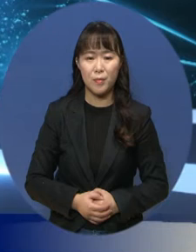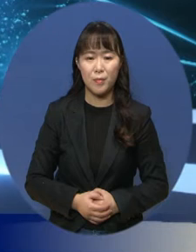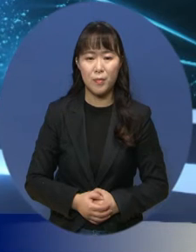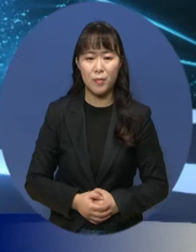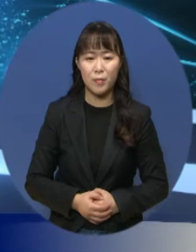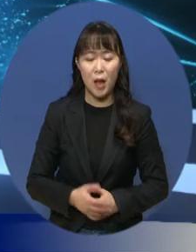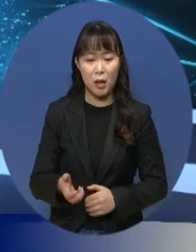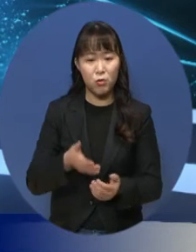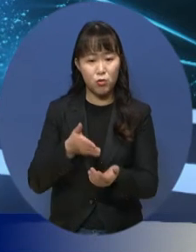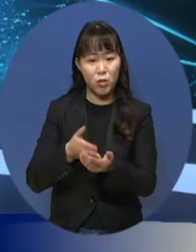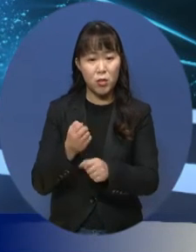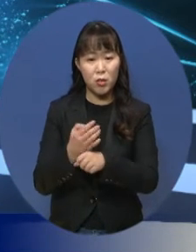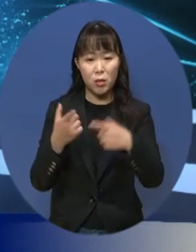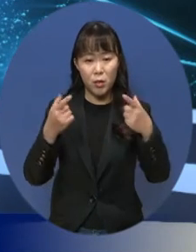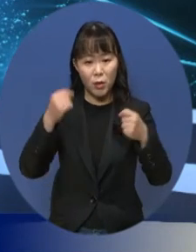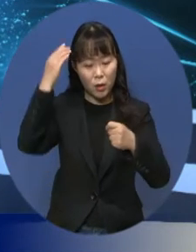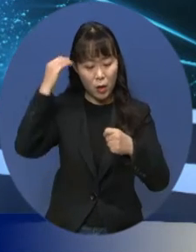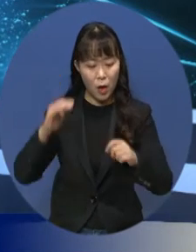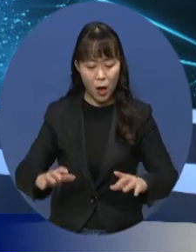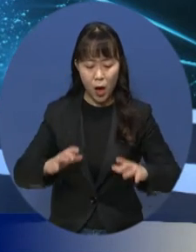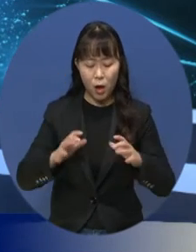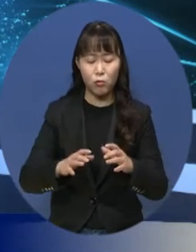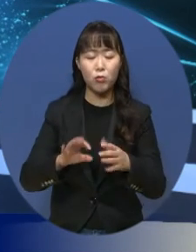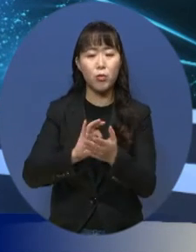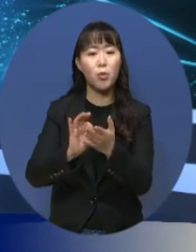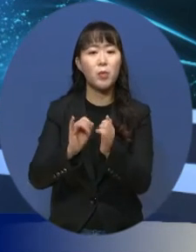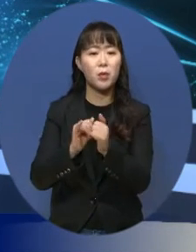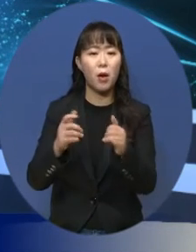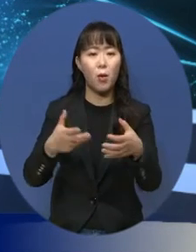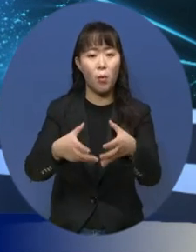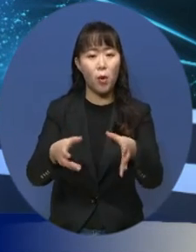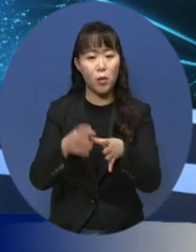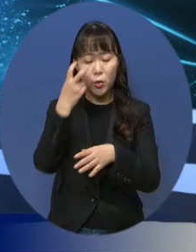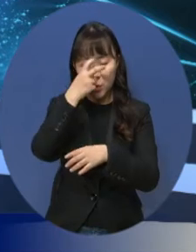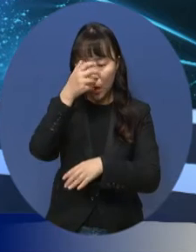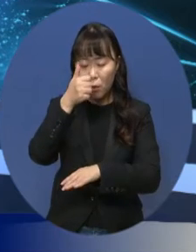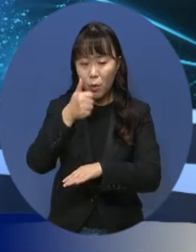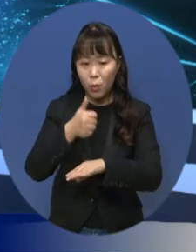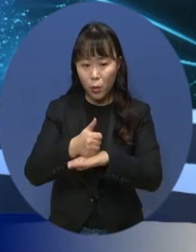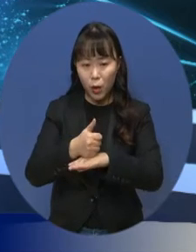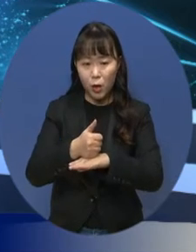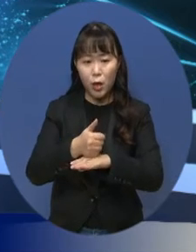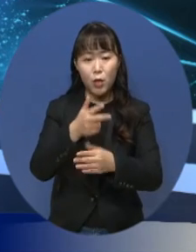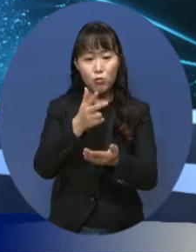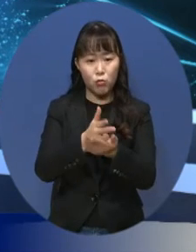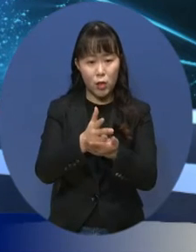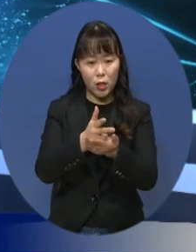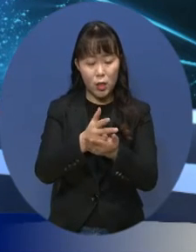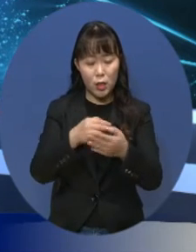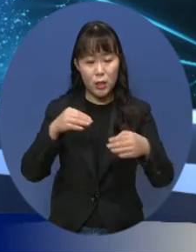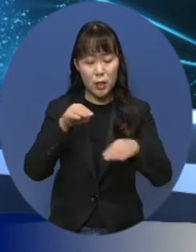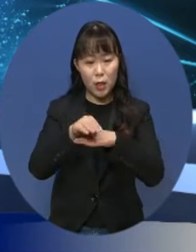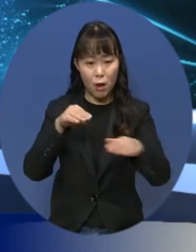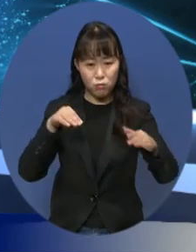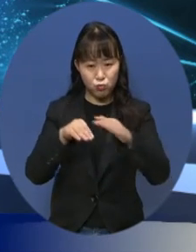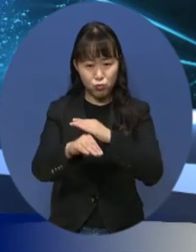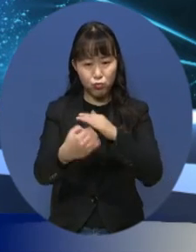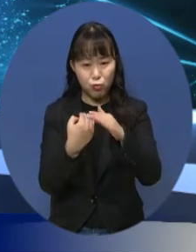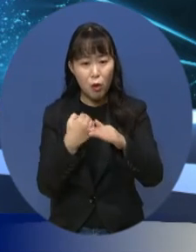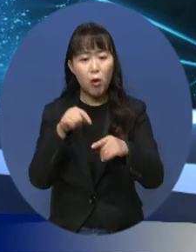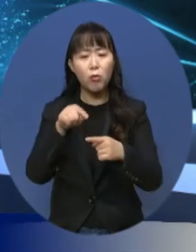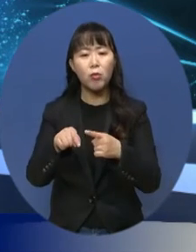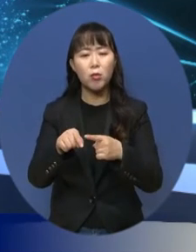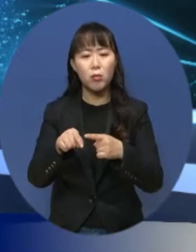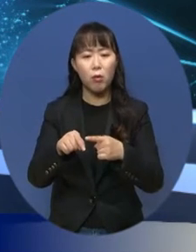앞선 뉴스에서 전해드린 것처럼 한국 소비자원 의 조사결과 주차장 차량 진출입 로의 보도가